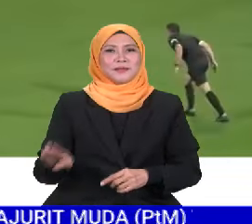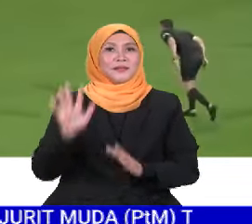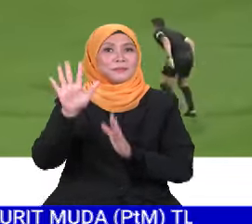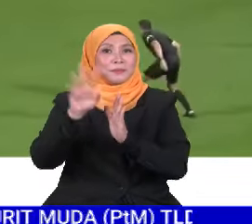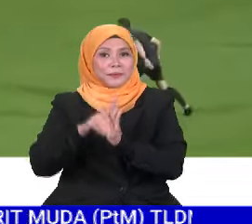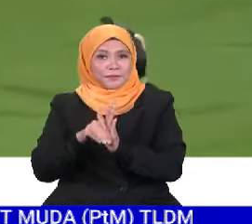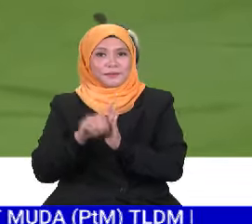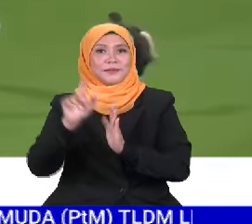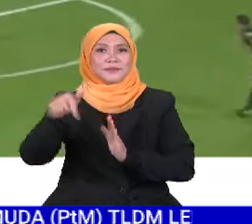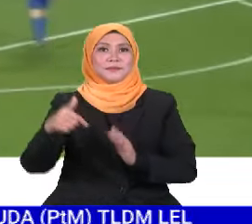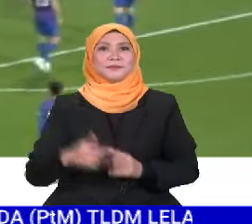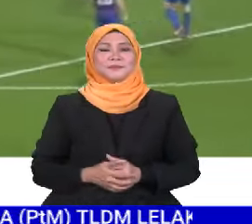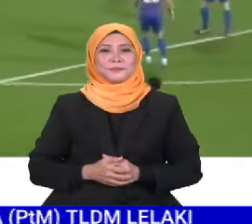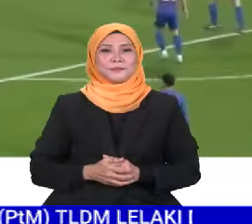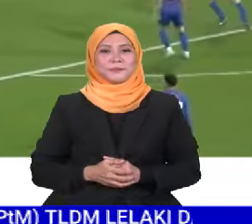minit kemudian.